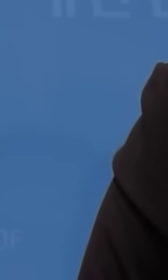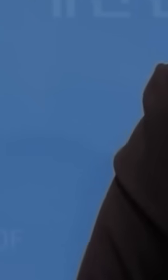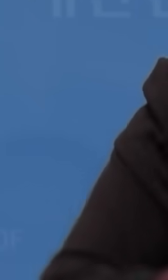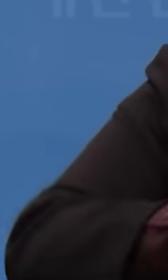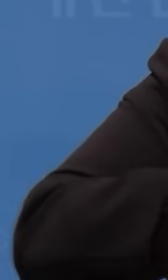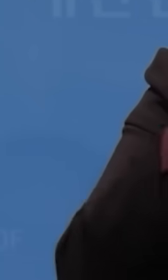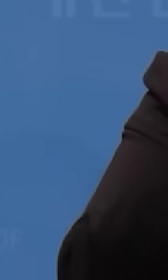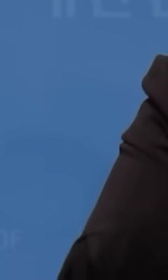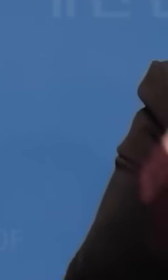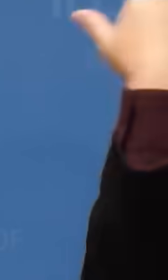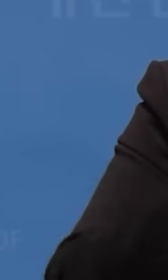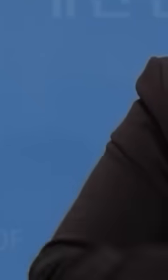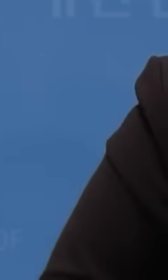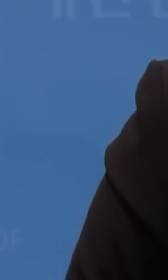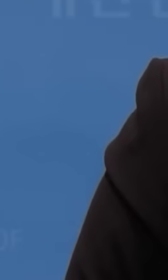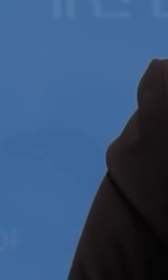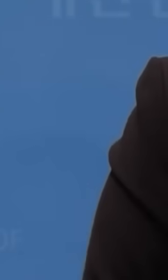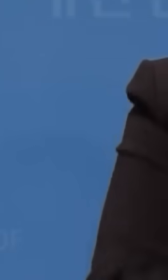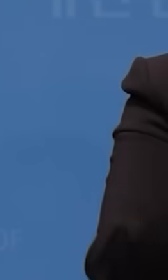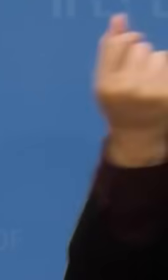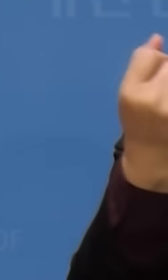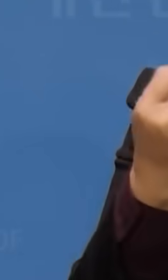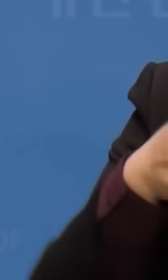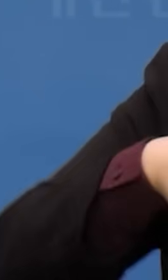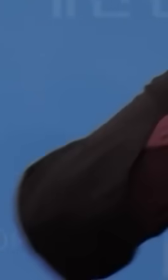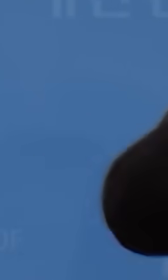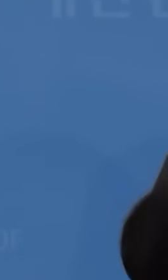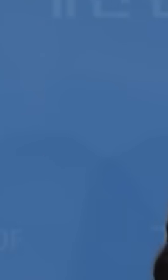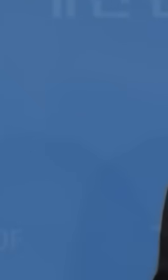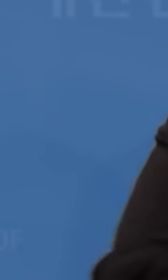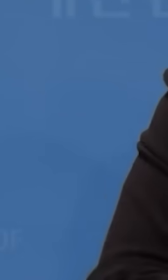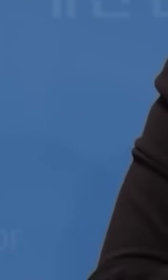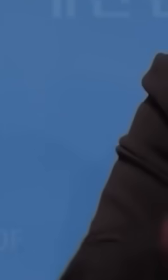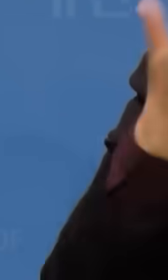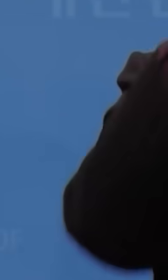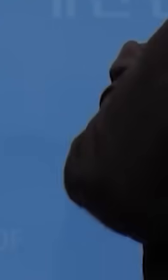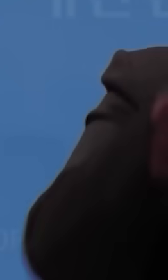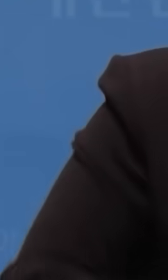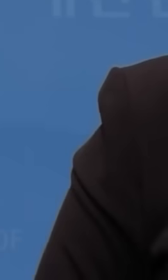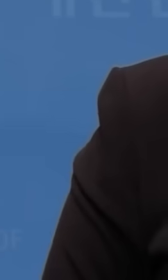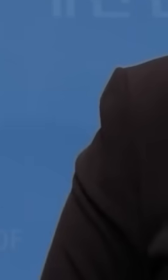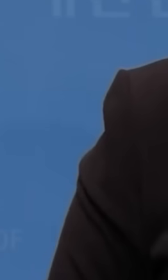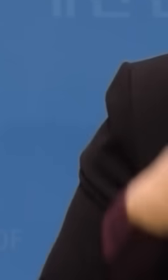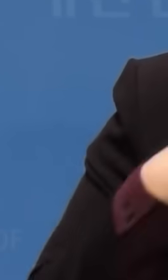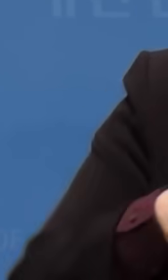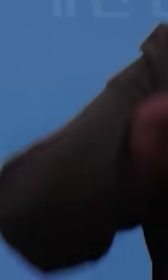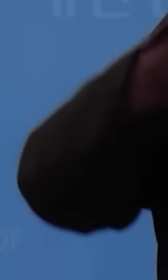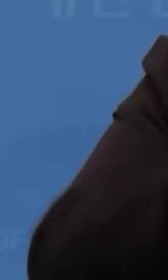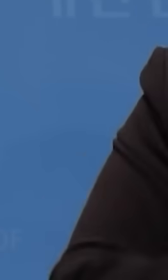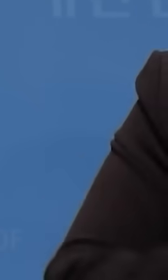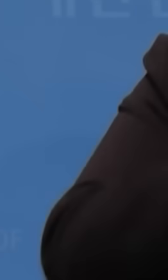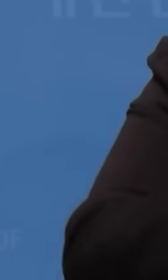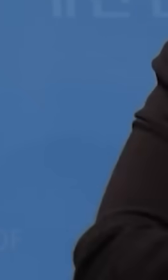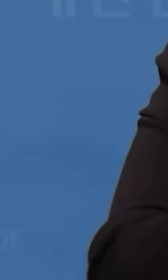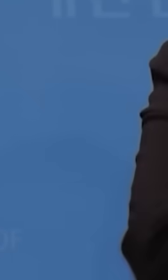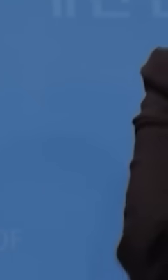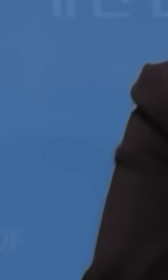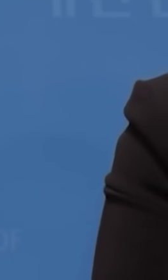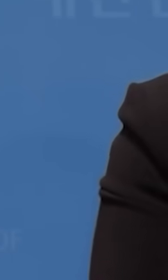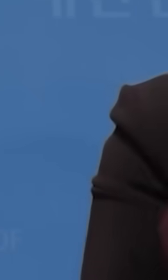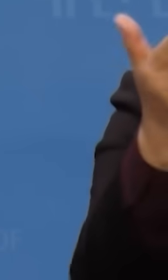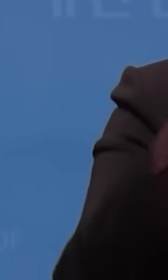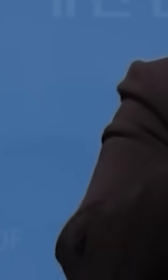못 갑니다. 우리 모두가 함께 가면 큰 길이 됩니다. 제가 한 발 먼저 걸으면서 그 길을